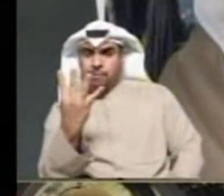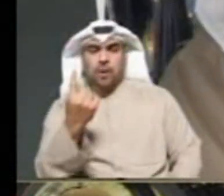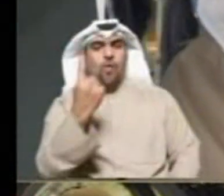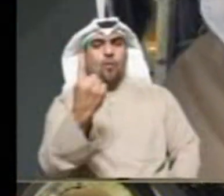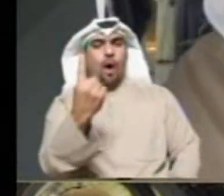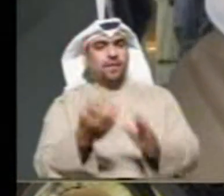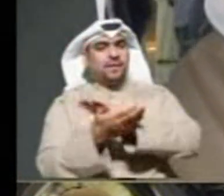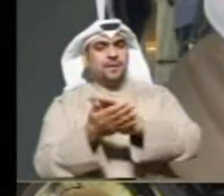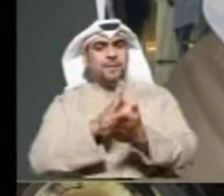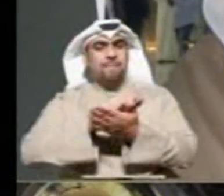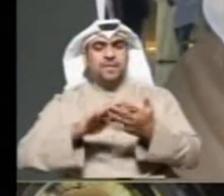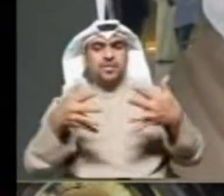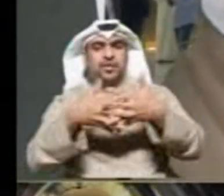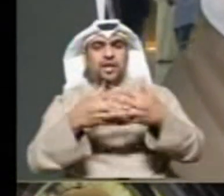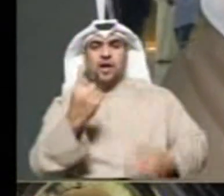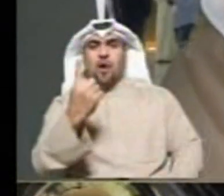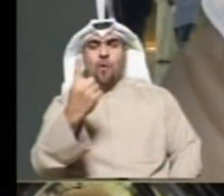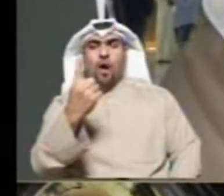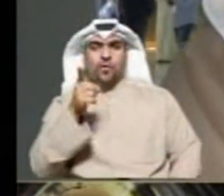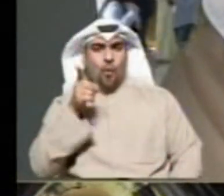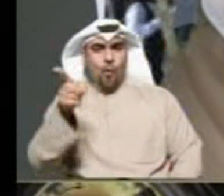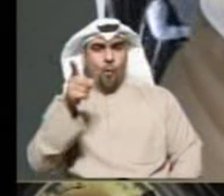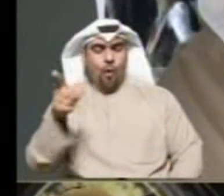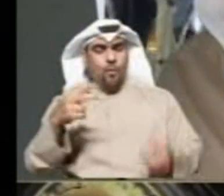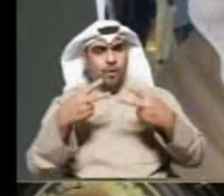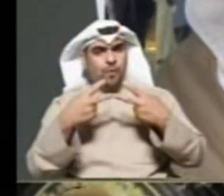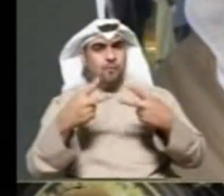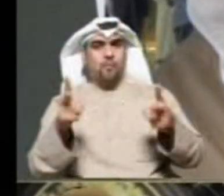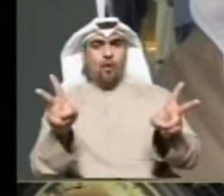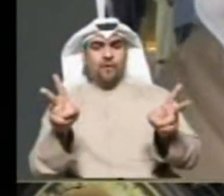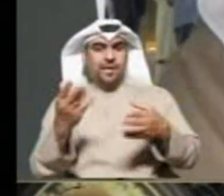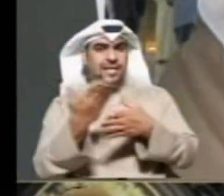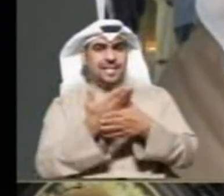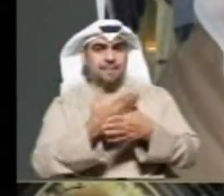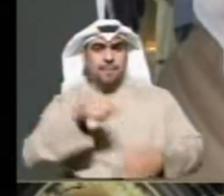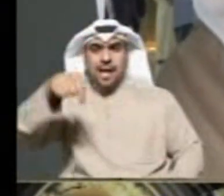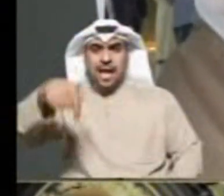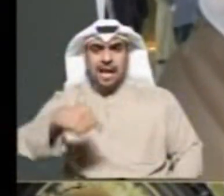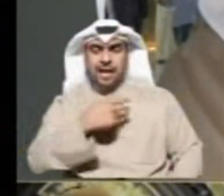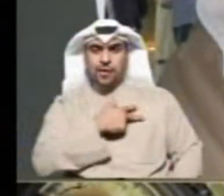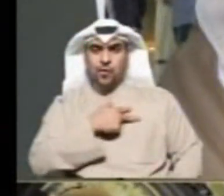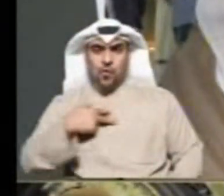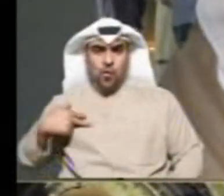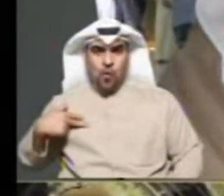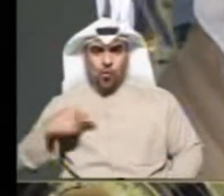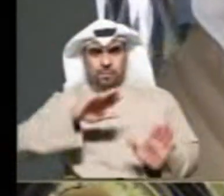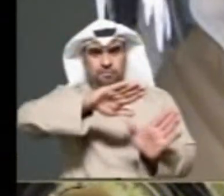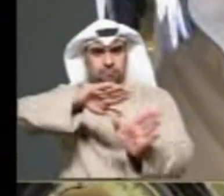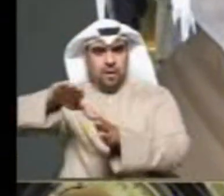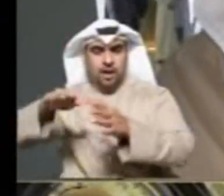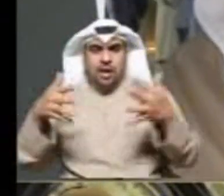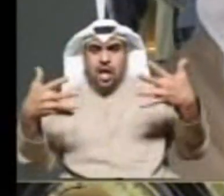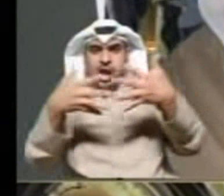شركة واحدة فقط، وهذا يعكس يعني عدم نضوج القطاع الخاص في مسألة إدارة